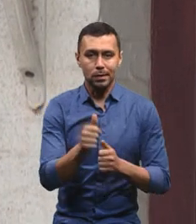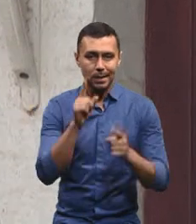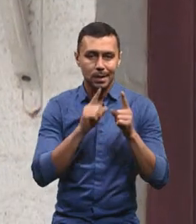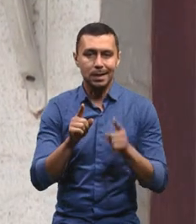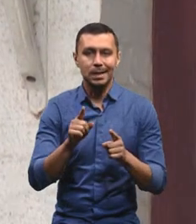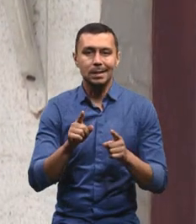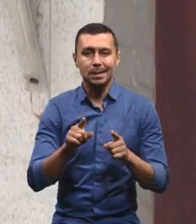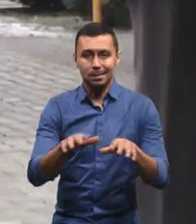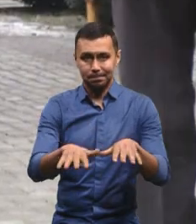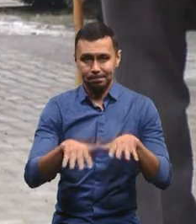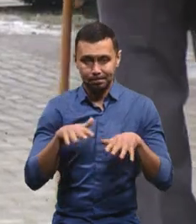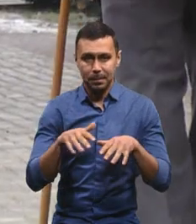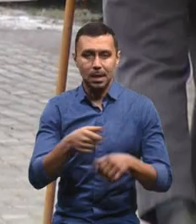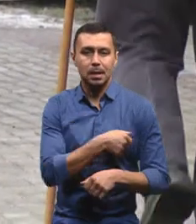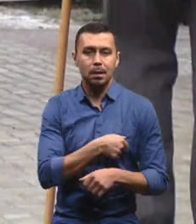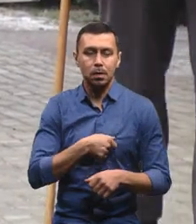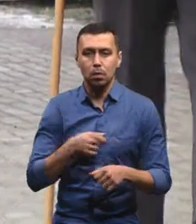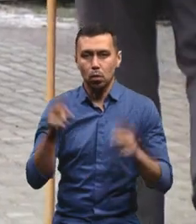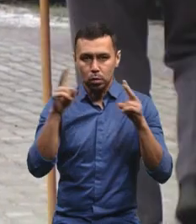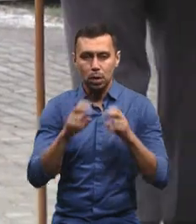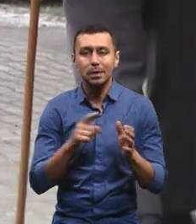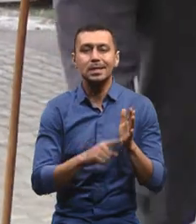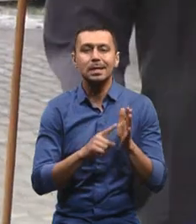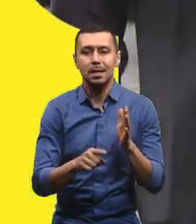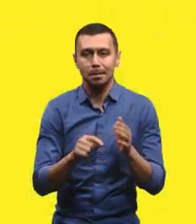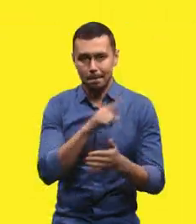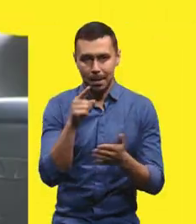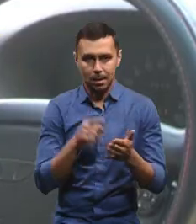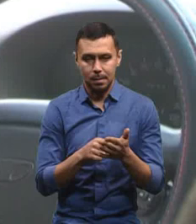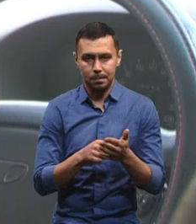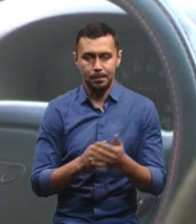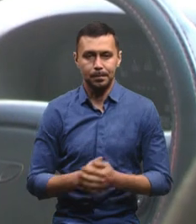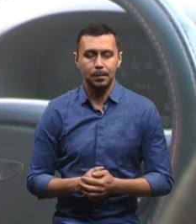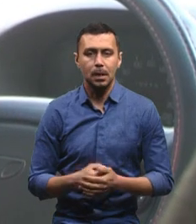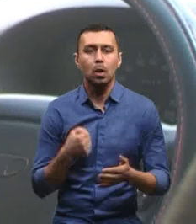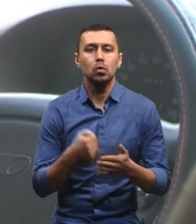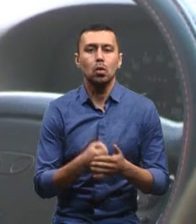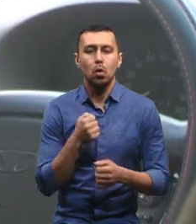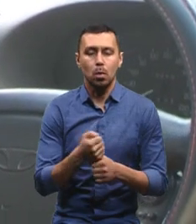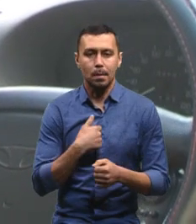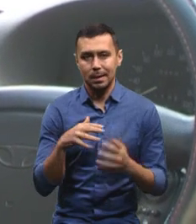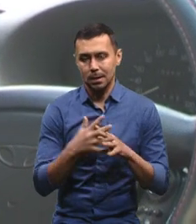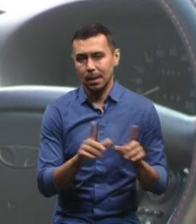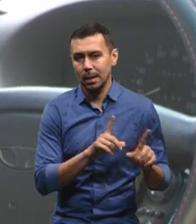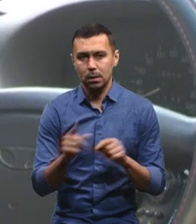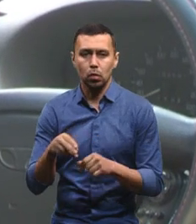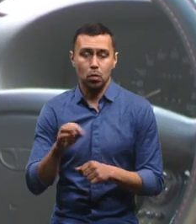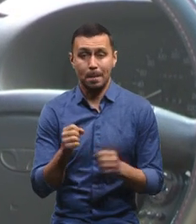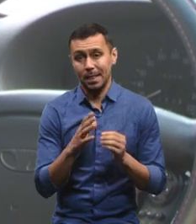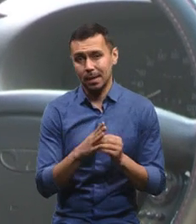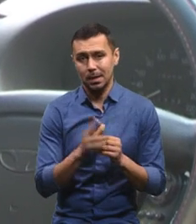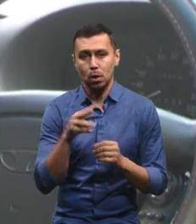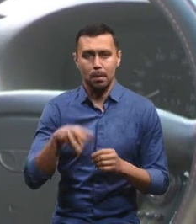Хмельницької міської ради депутати розглянули 60 питань до роботи мені села добратися до 15